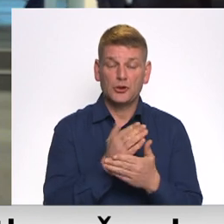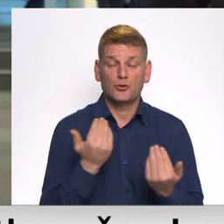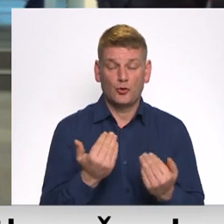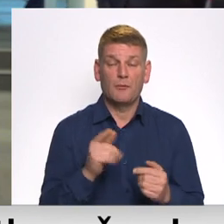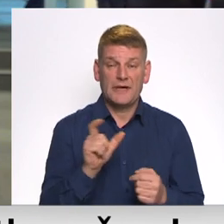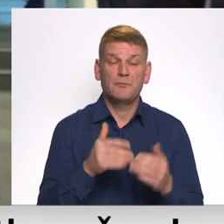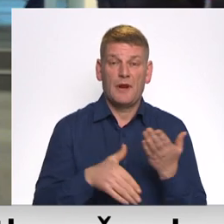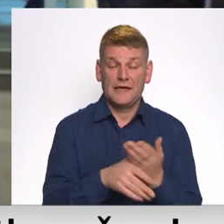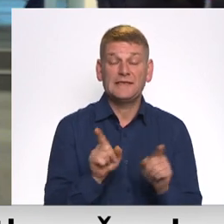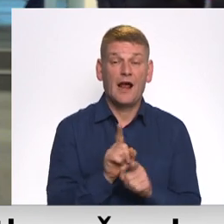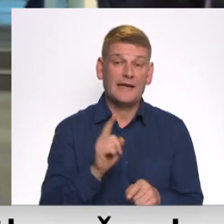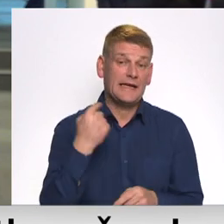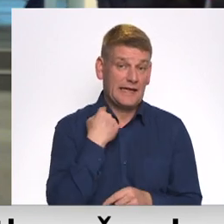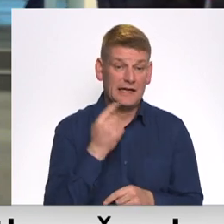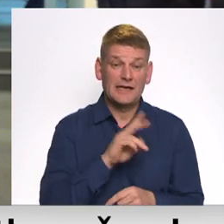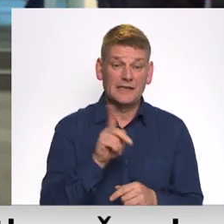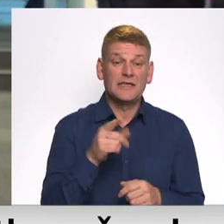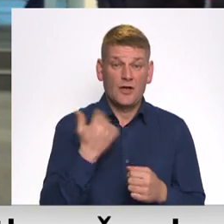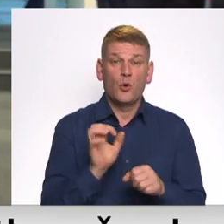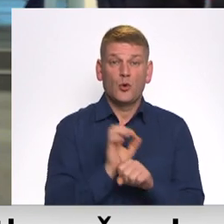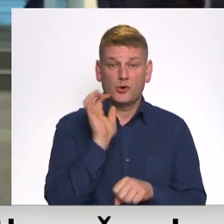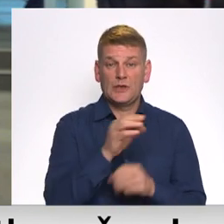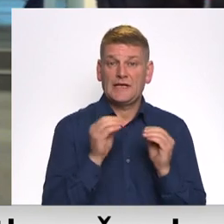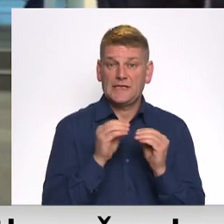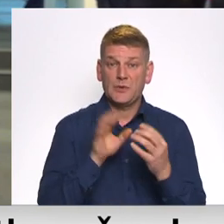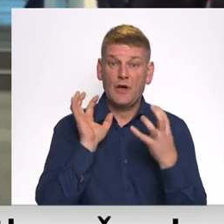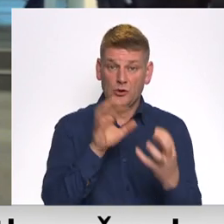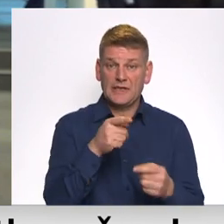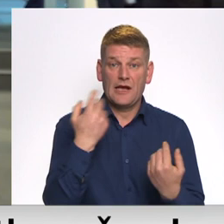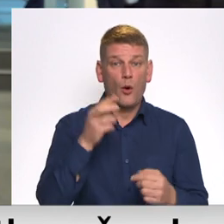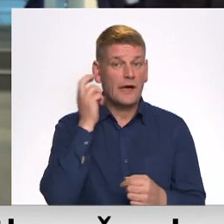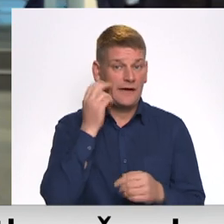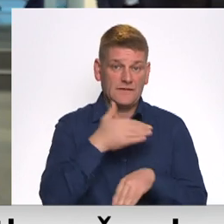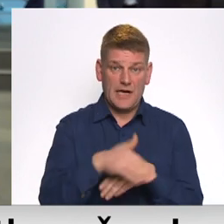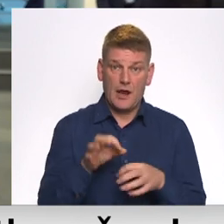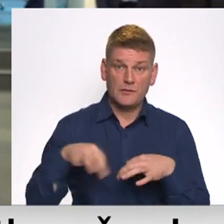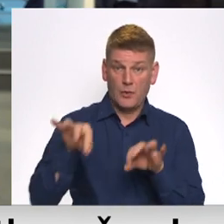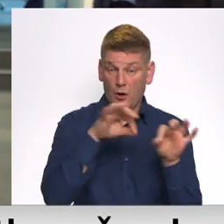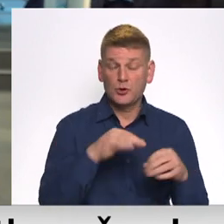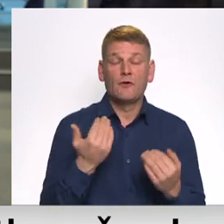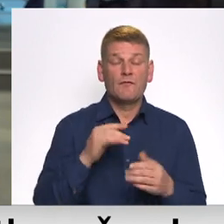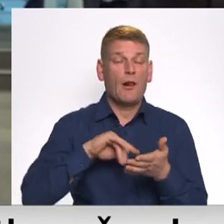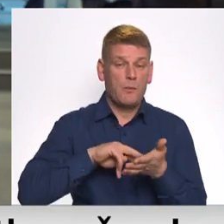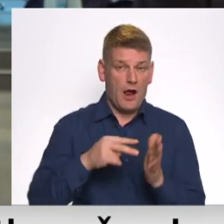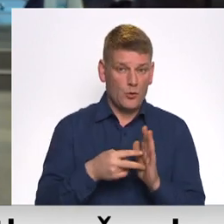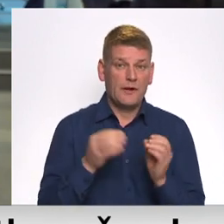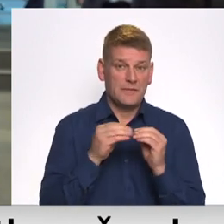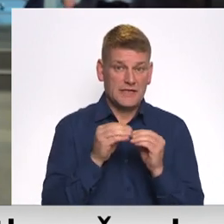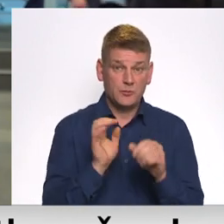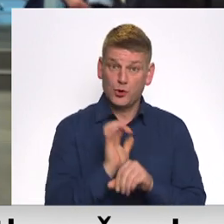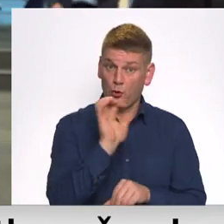Nu, arī Rīga, kas ir nosūtījis jau 10 autobusu, un tie jau brauš šobrīd pa Kijevas ielām, mēs plānojam nosūtīt vēl 10. Un